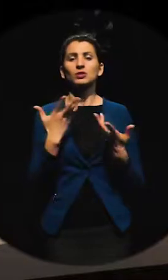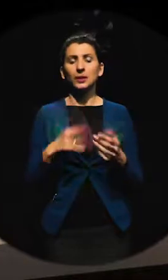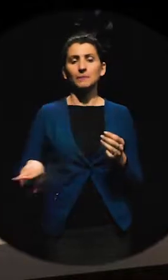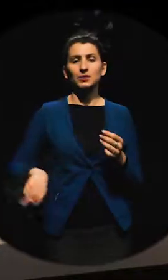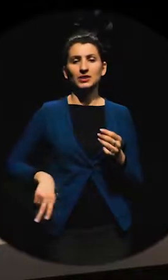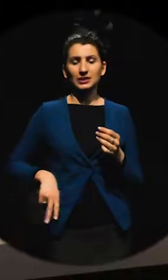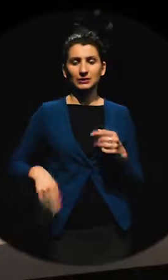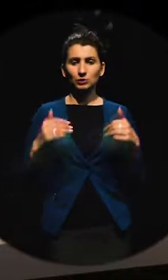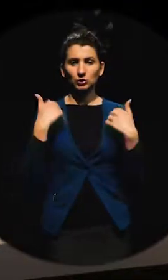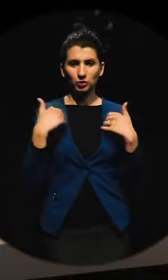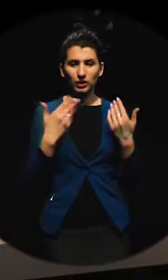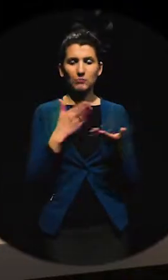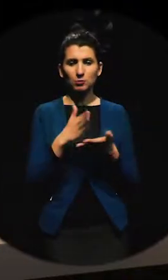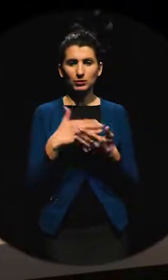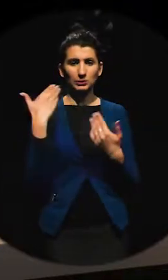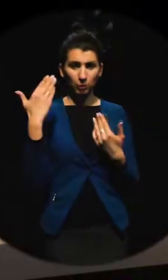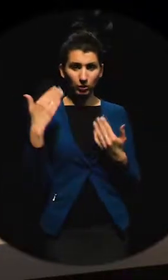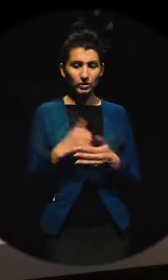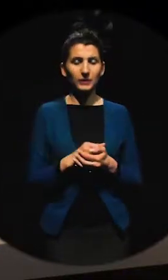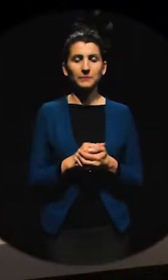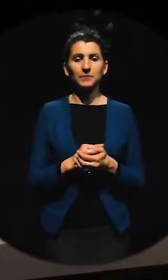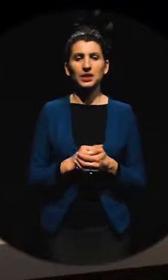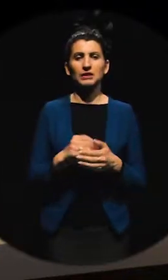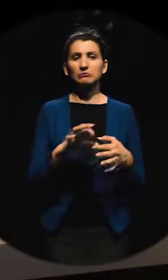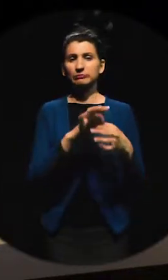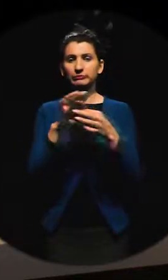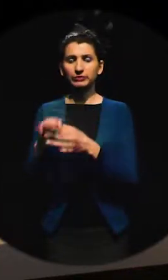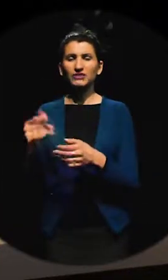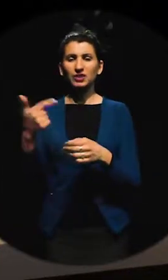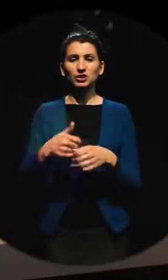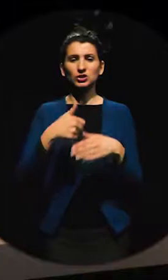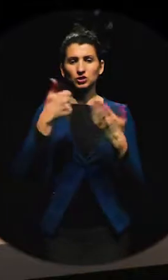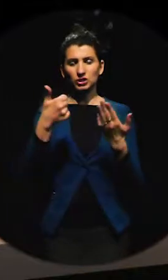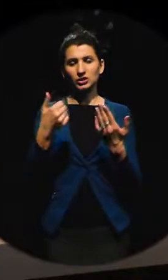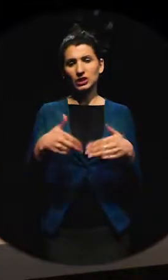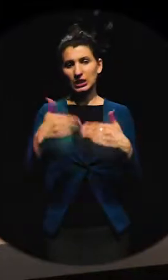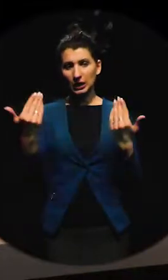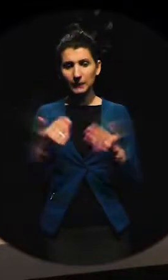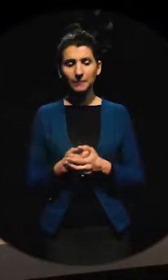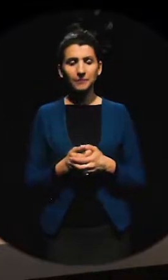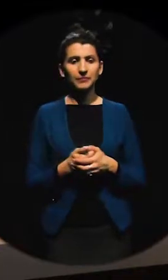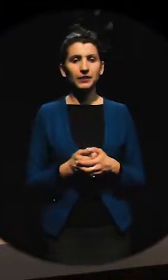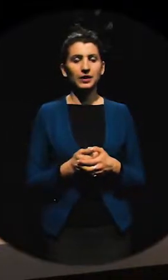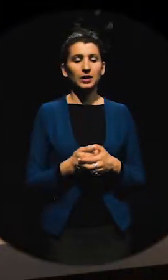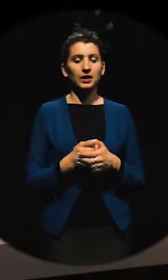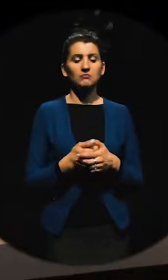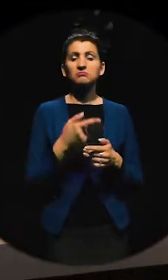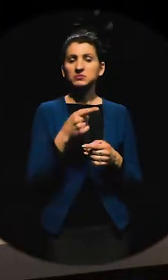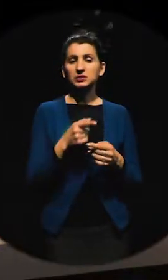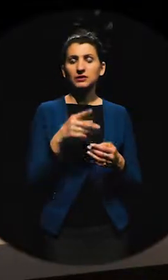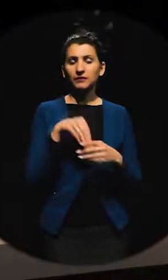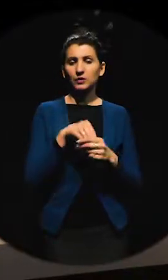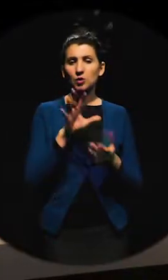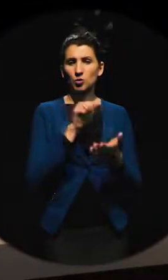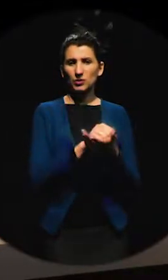Edukacji i Pomocy Społecznej. Trwała 26 dni. W W tej okupacji brało udział